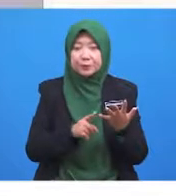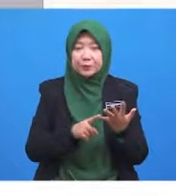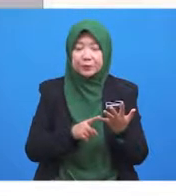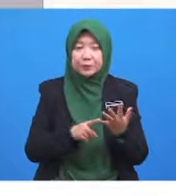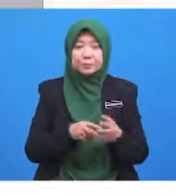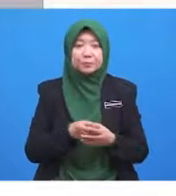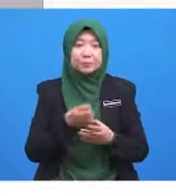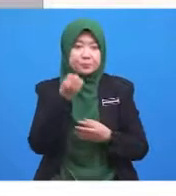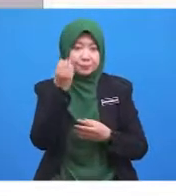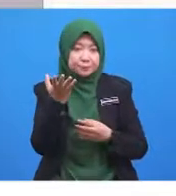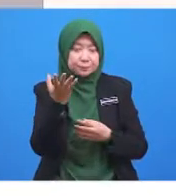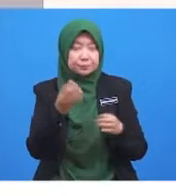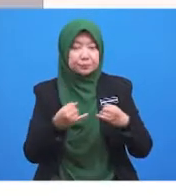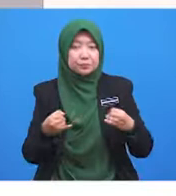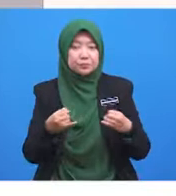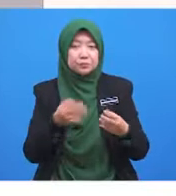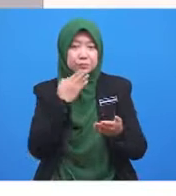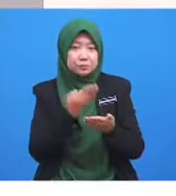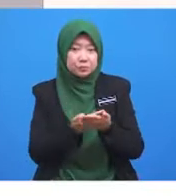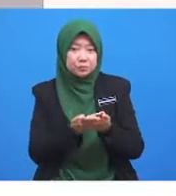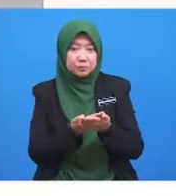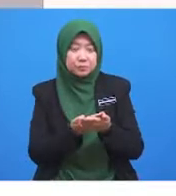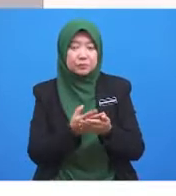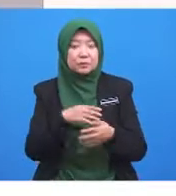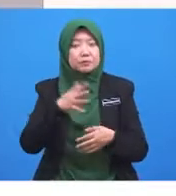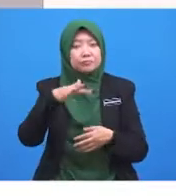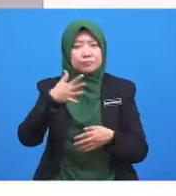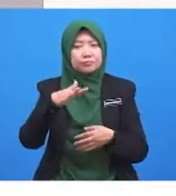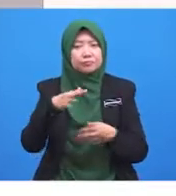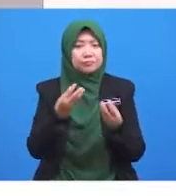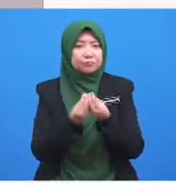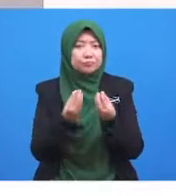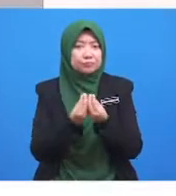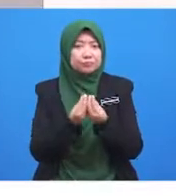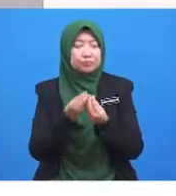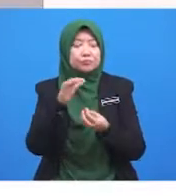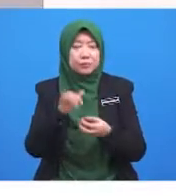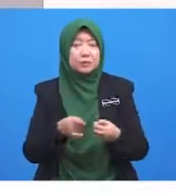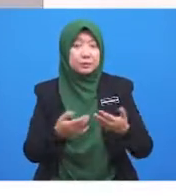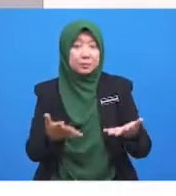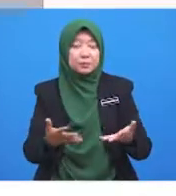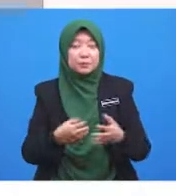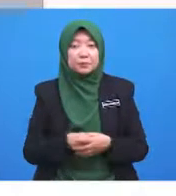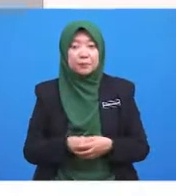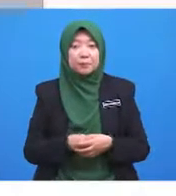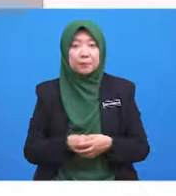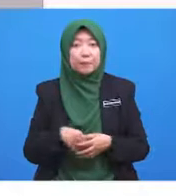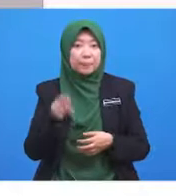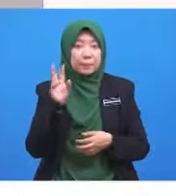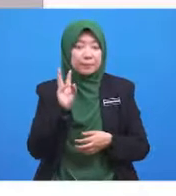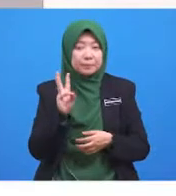jenis perkhidmatan, kebaikan dan anggaran kos perkhidmatan yang ditawarkan.